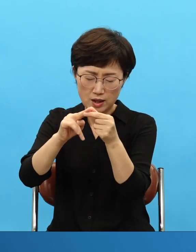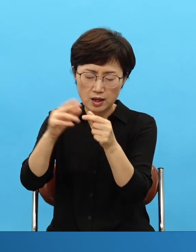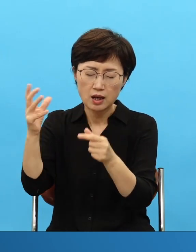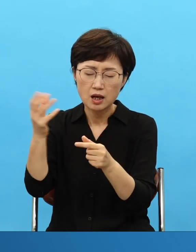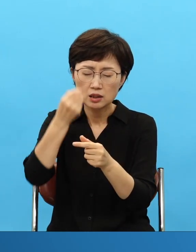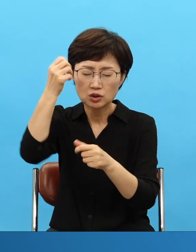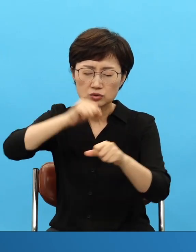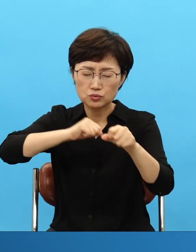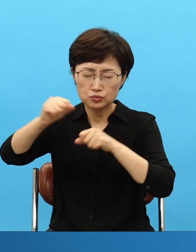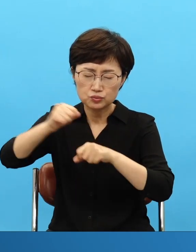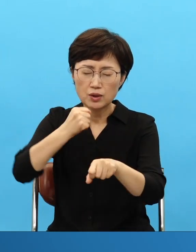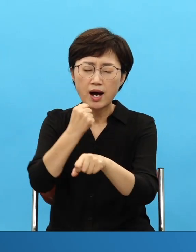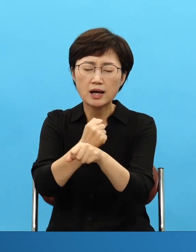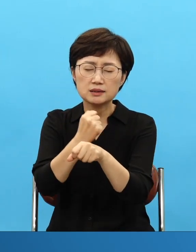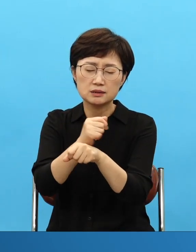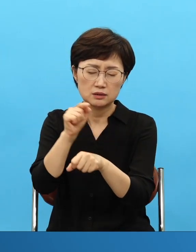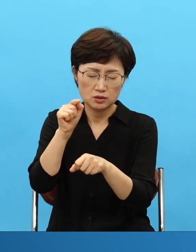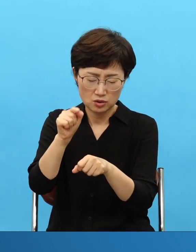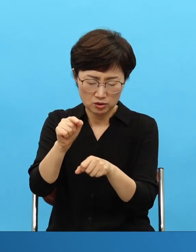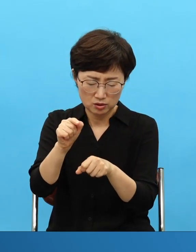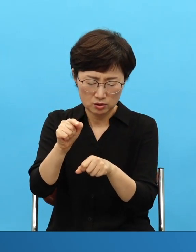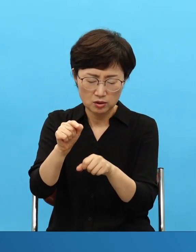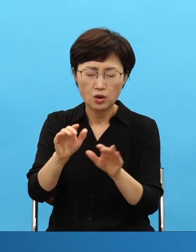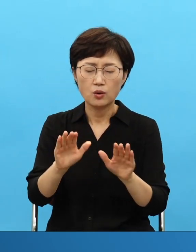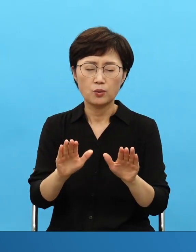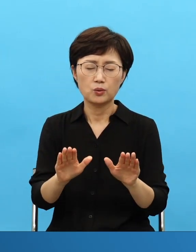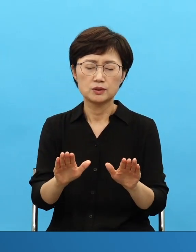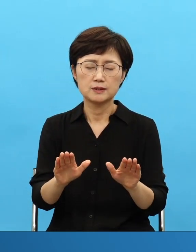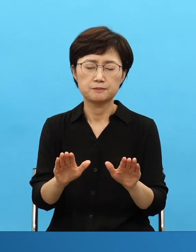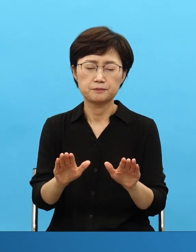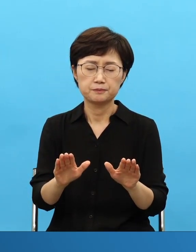성령님의 the 역사하심이 working of the Holy Spirit, 오늘